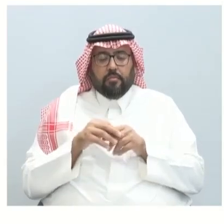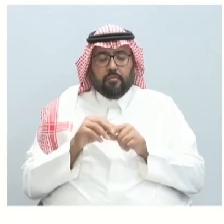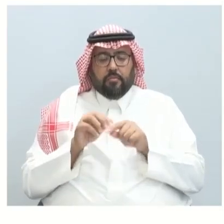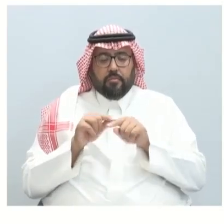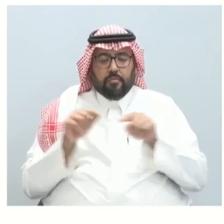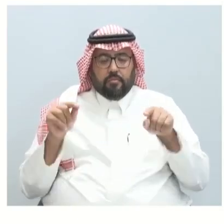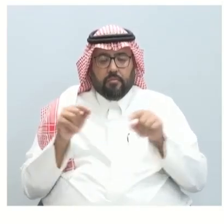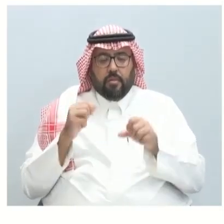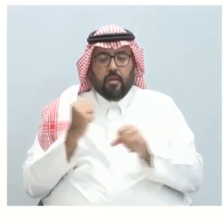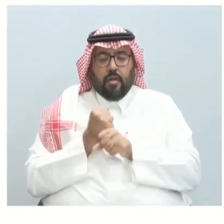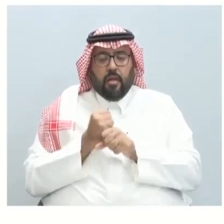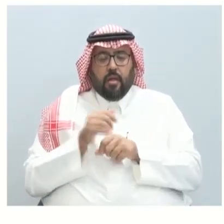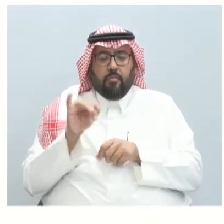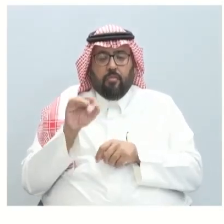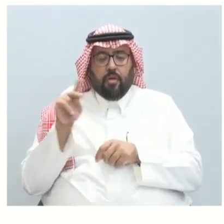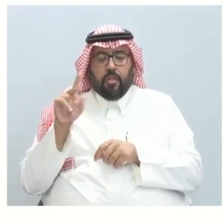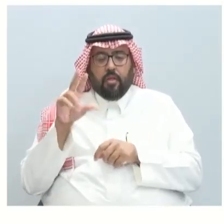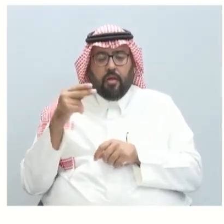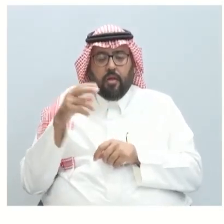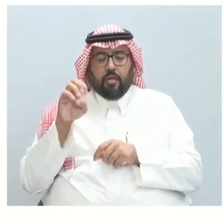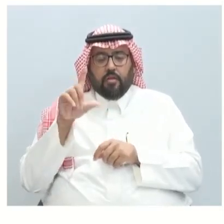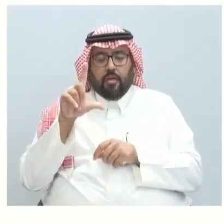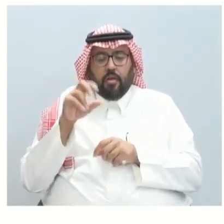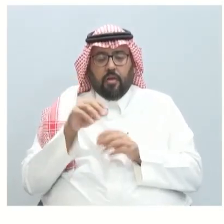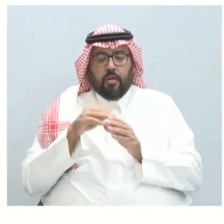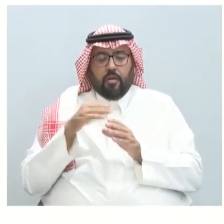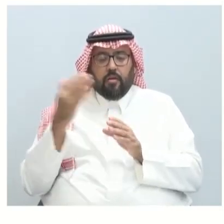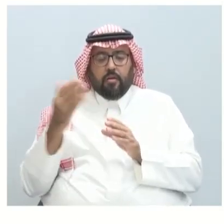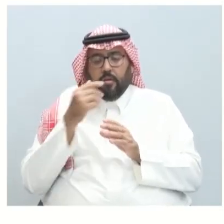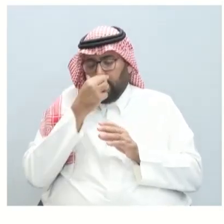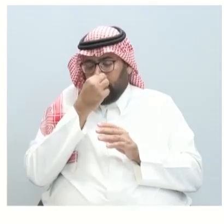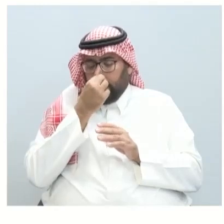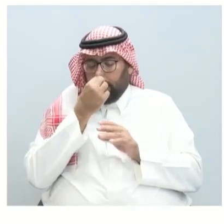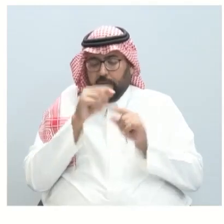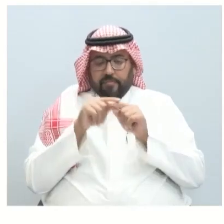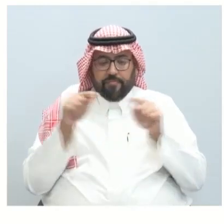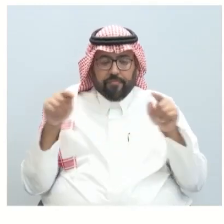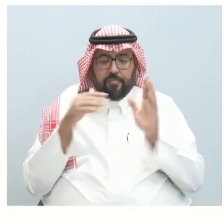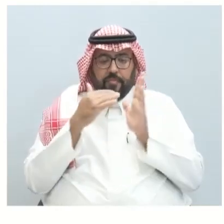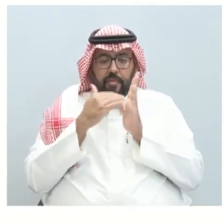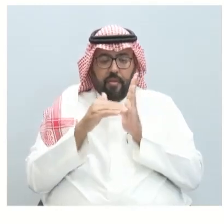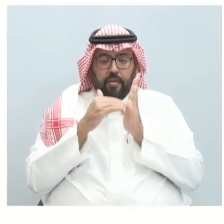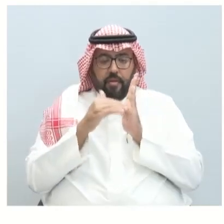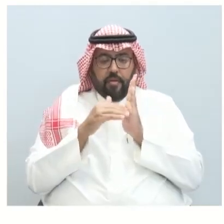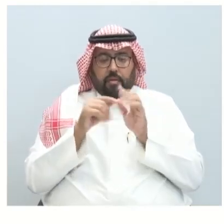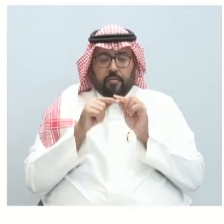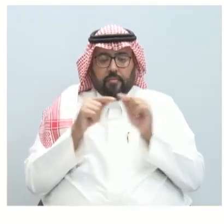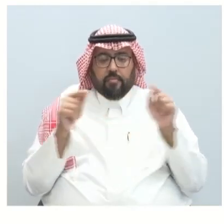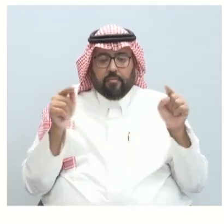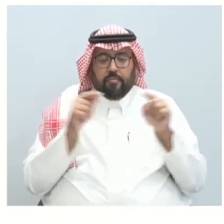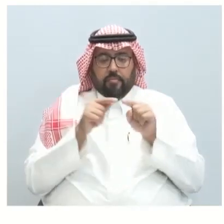استعمالها لايجاد محيط العجله المجاوره وهنا وضح لي ابنائي وبناتي المسافه